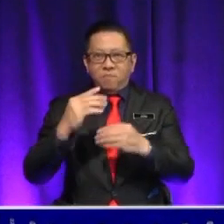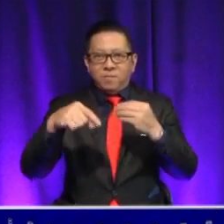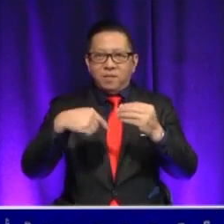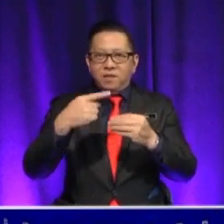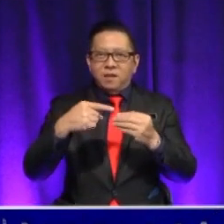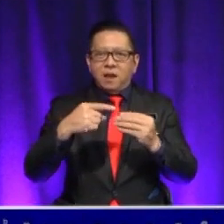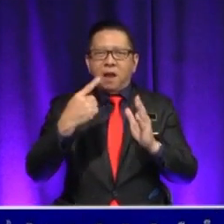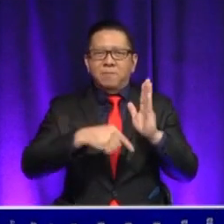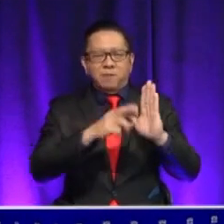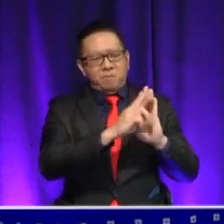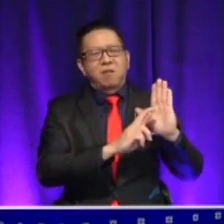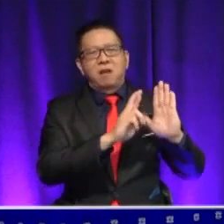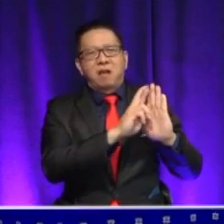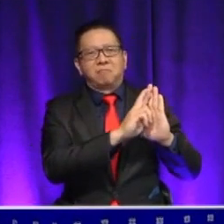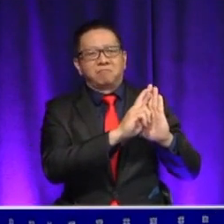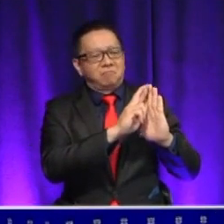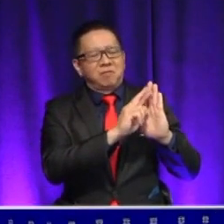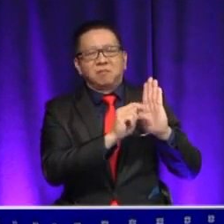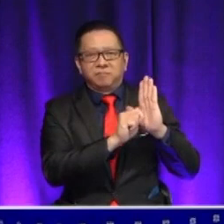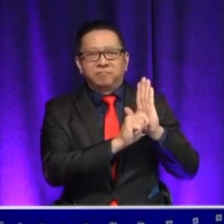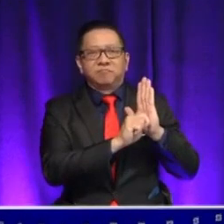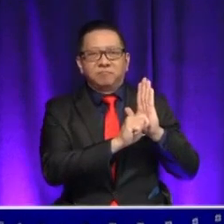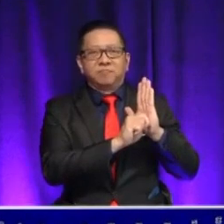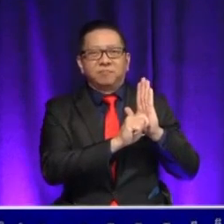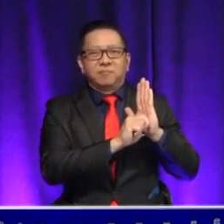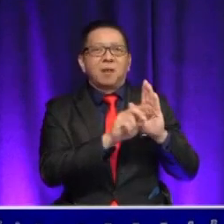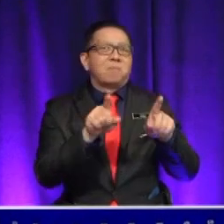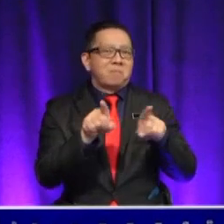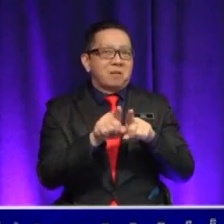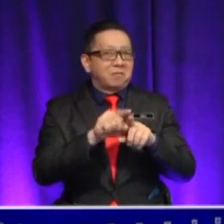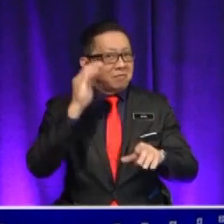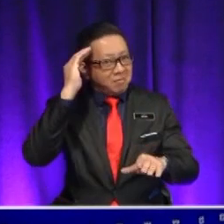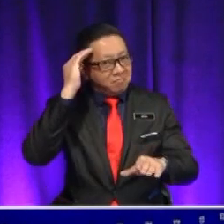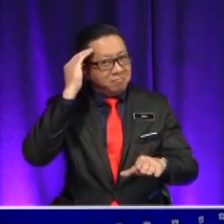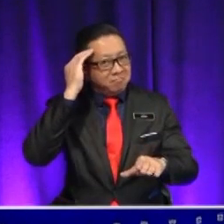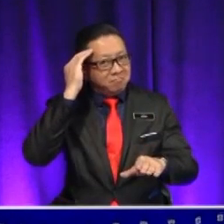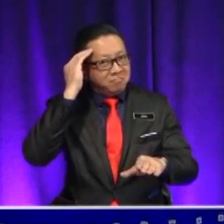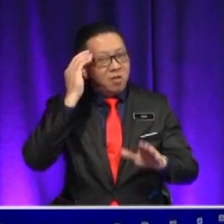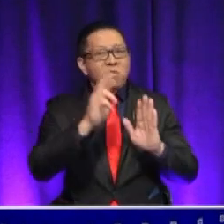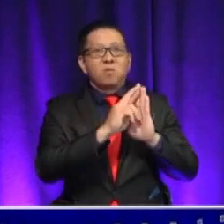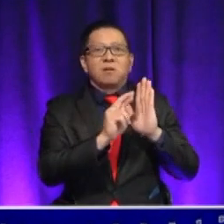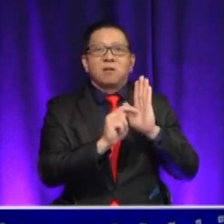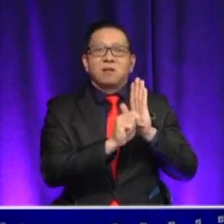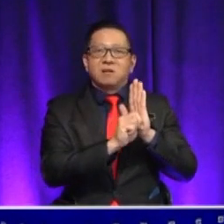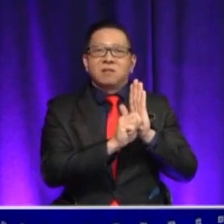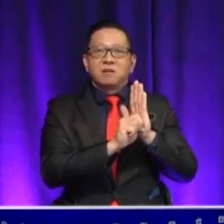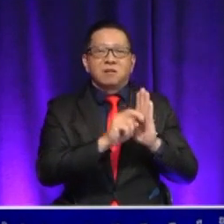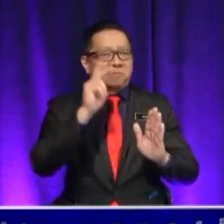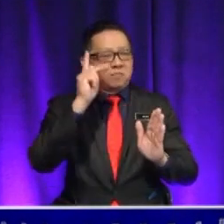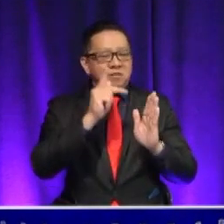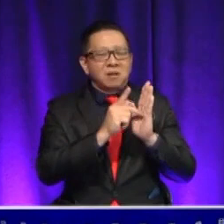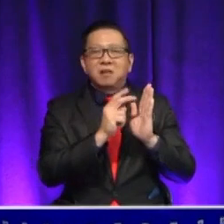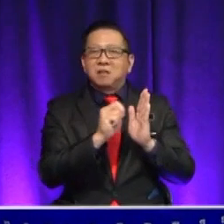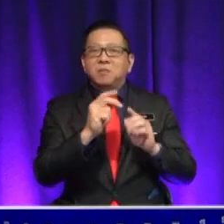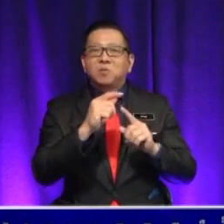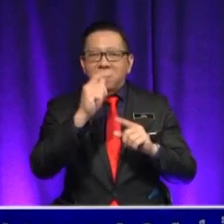melihat apakah peranan di sebalik rukun negara. Seperti mana yang kita ketahui, okey, rukun negara, kepercayaan kepada Tuhan,